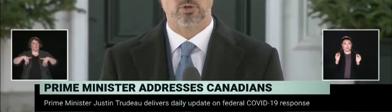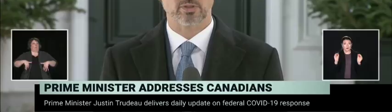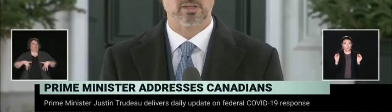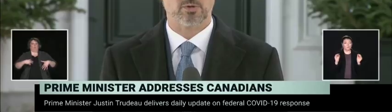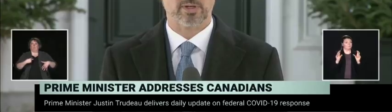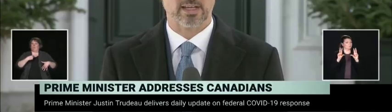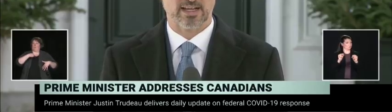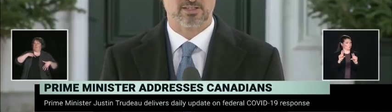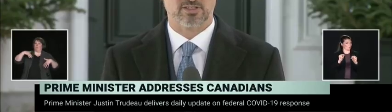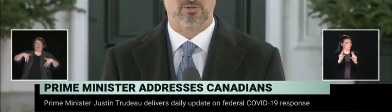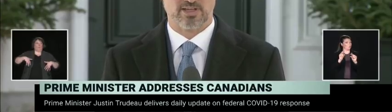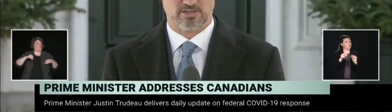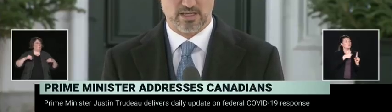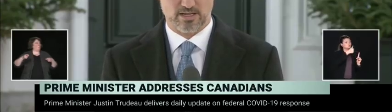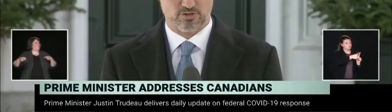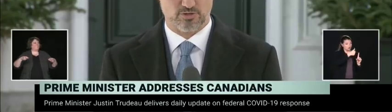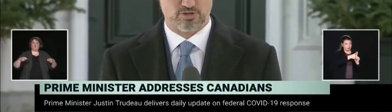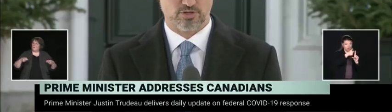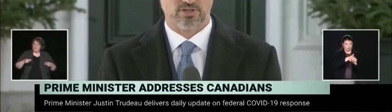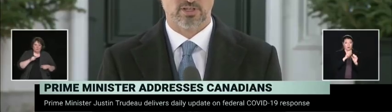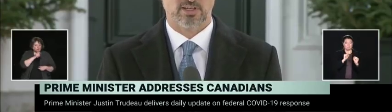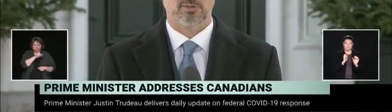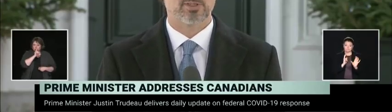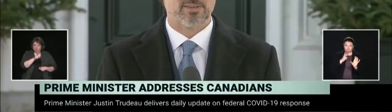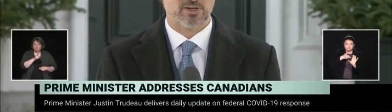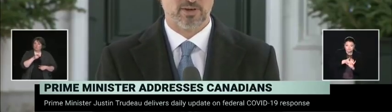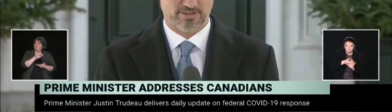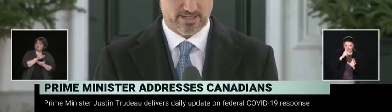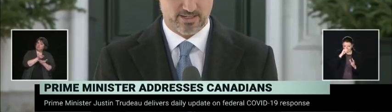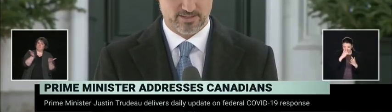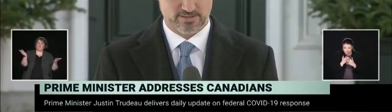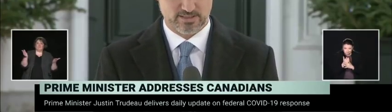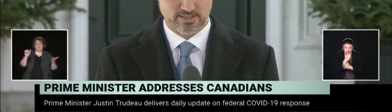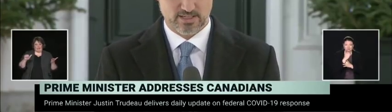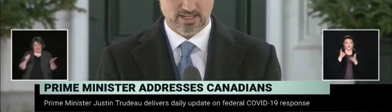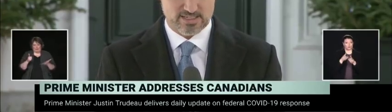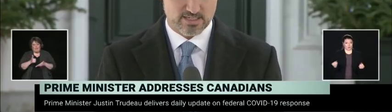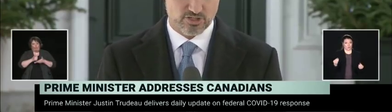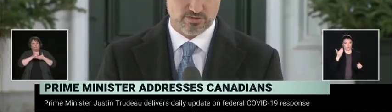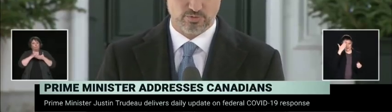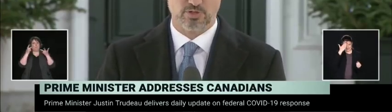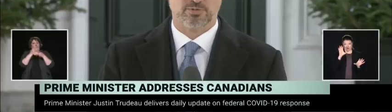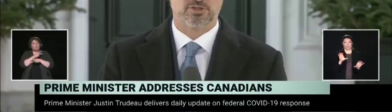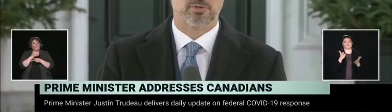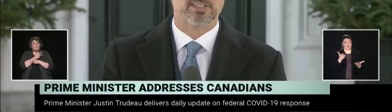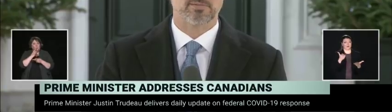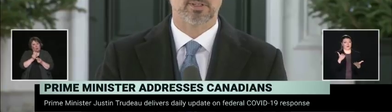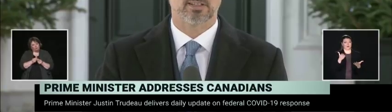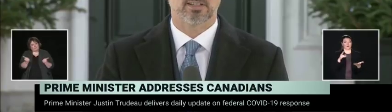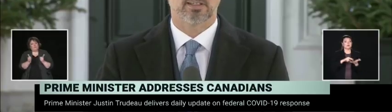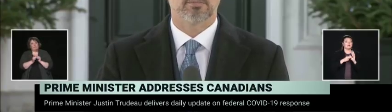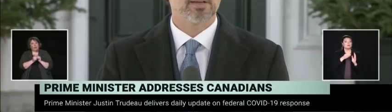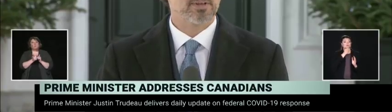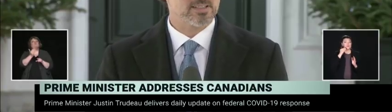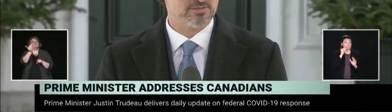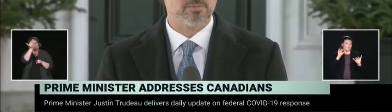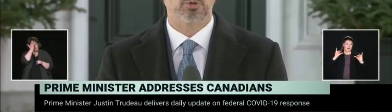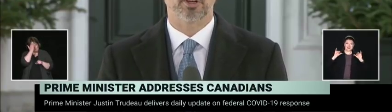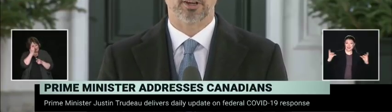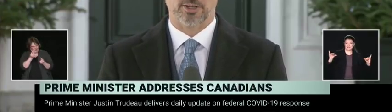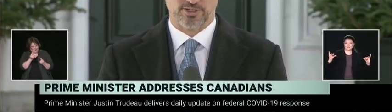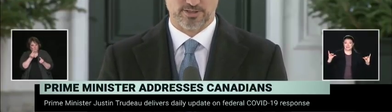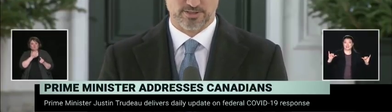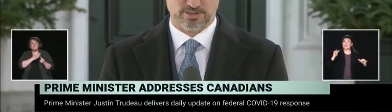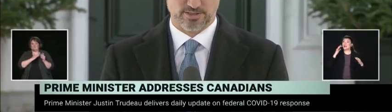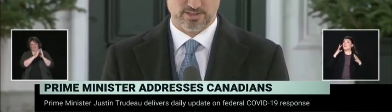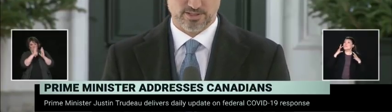peut contribuer à la solution. Vous savez quoi faire. Restez chez vous le plus possible, même quand il fait beau